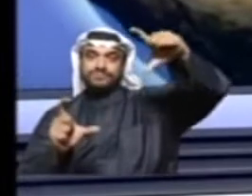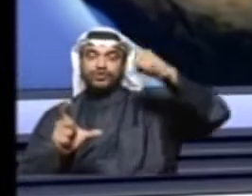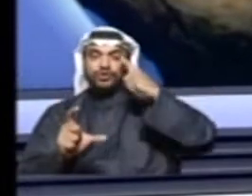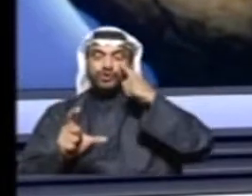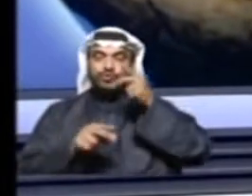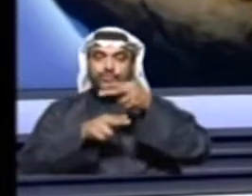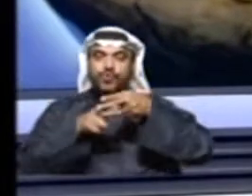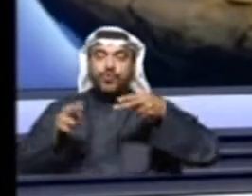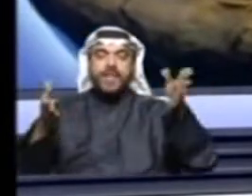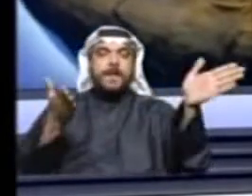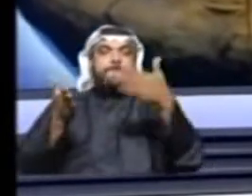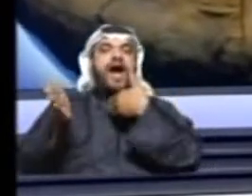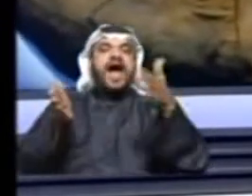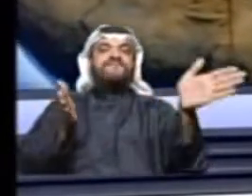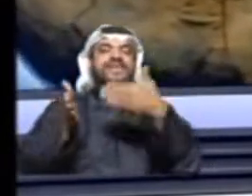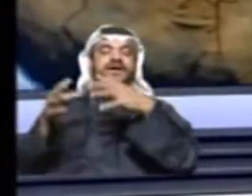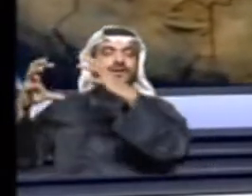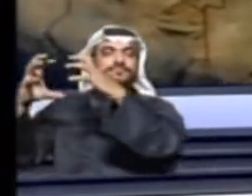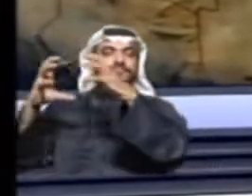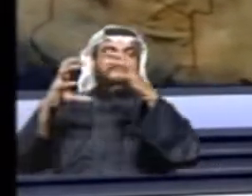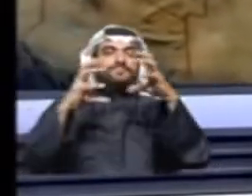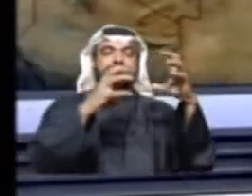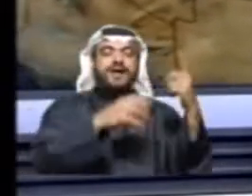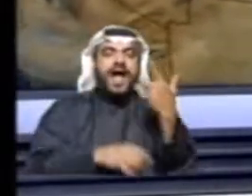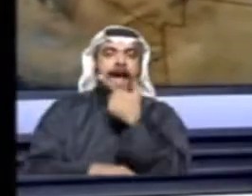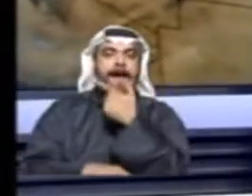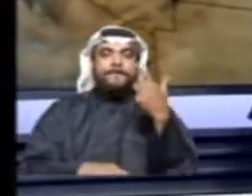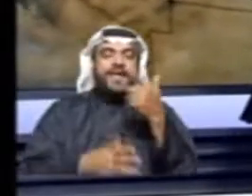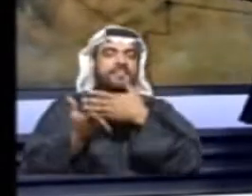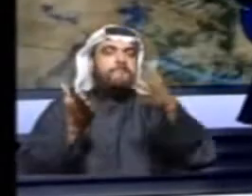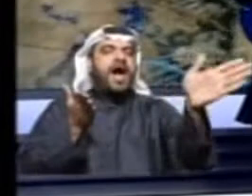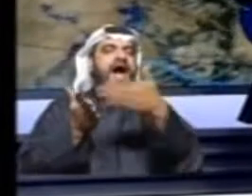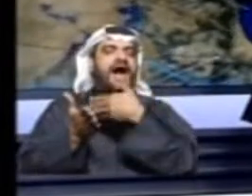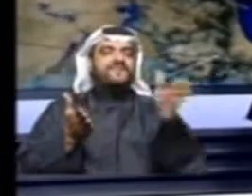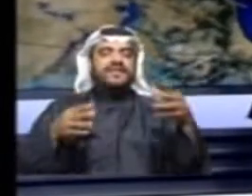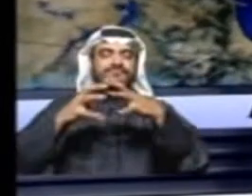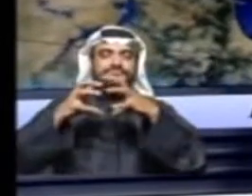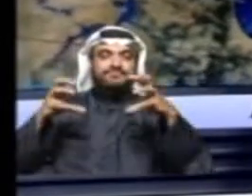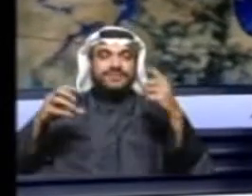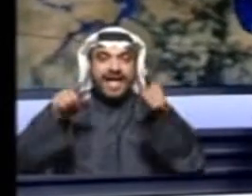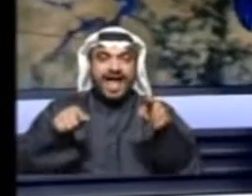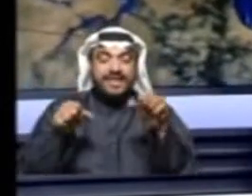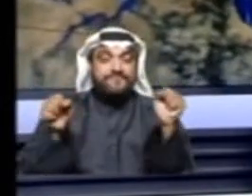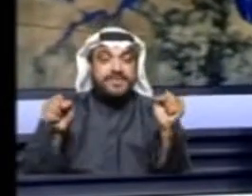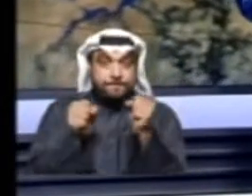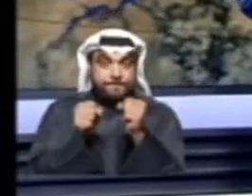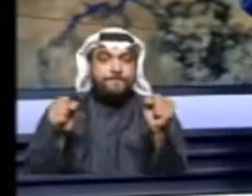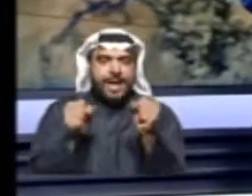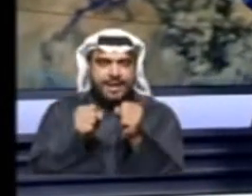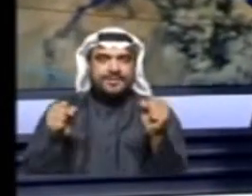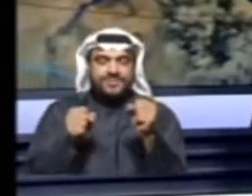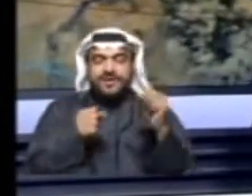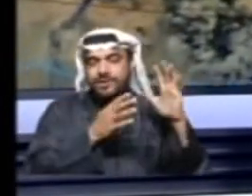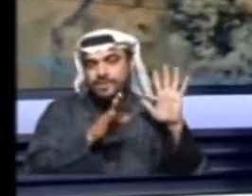الماضية تبين لنا أن الأجواء صافية بوجه عام على أغلب مناطق شبه الجزيرة العربية. لازلنا تحت تأثير